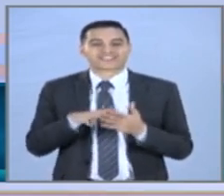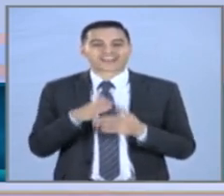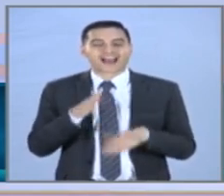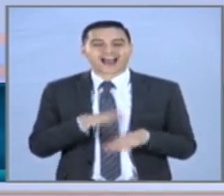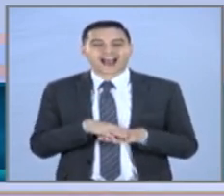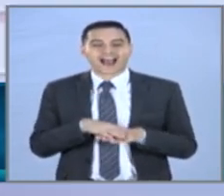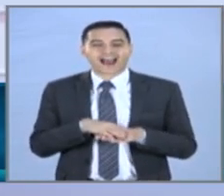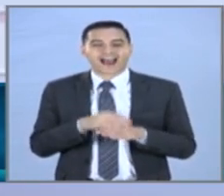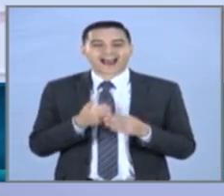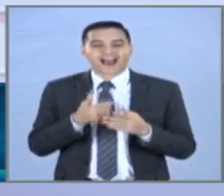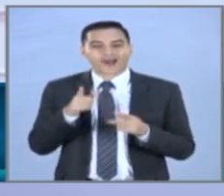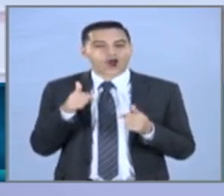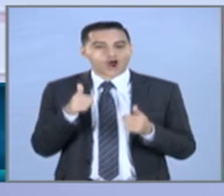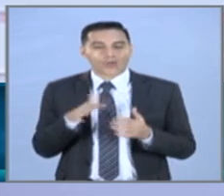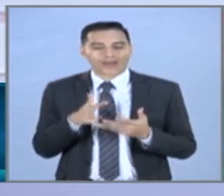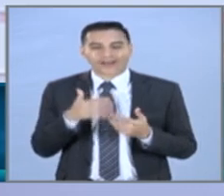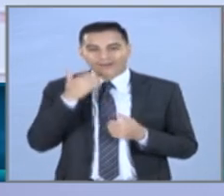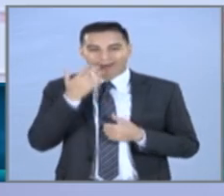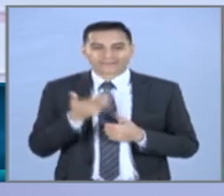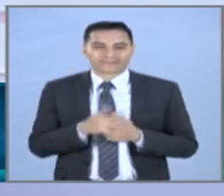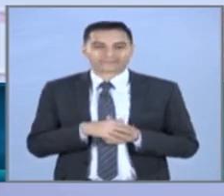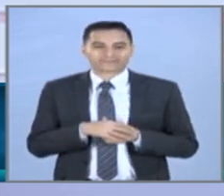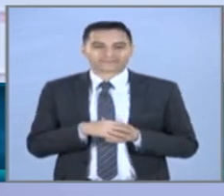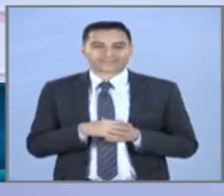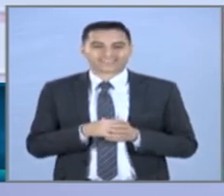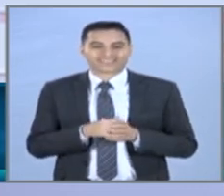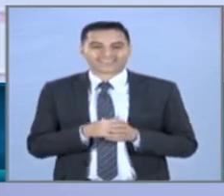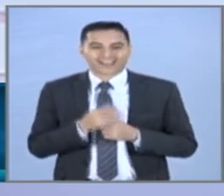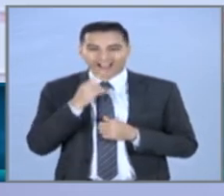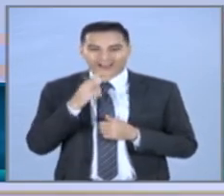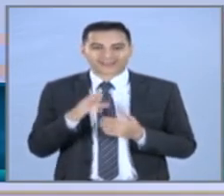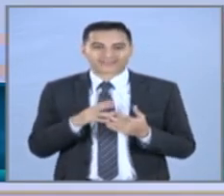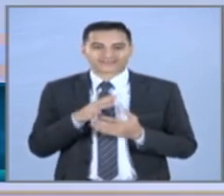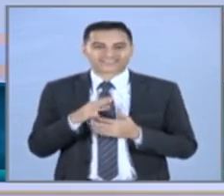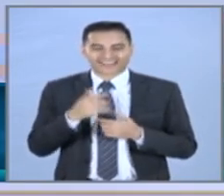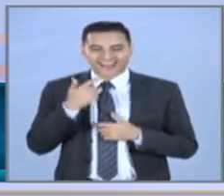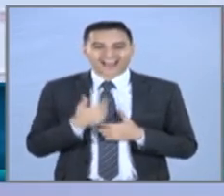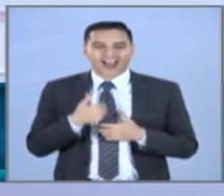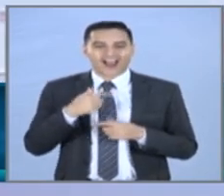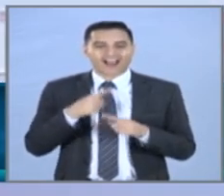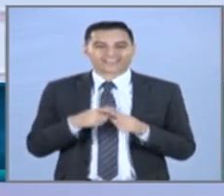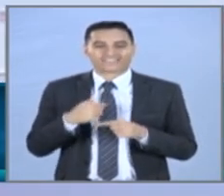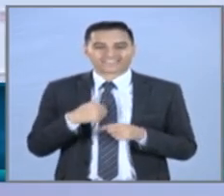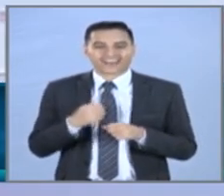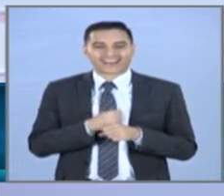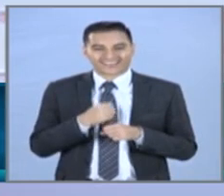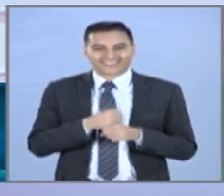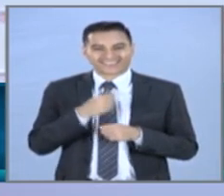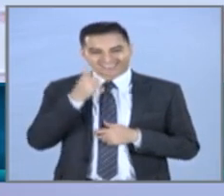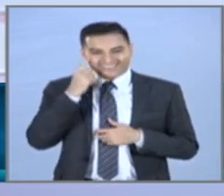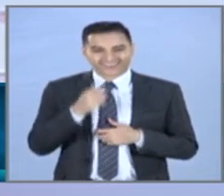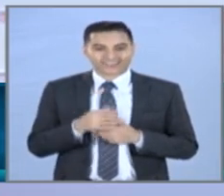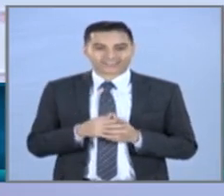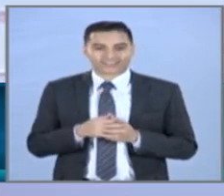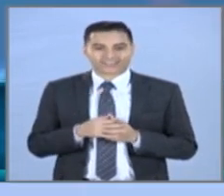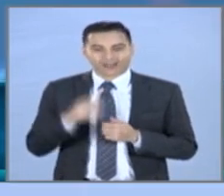قالت ميزتك ايه وعيبك ايه؟ انا اقول العيب. انت عارف العيب على طول. انا عارف العيب ويعرف اكيد.